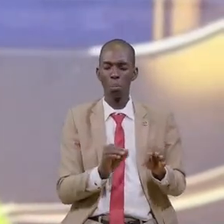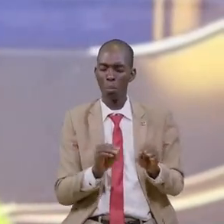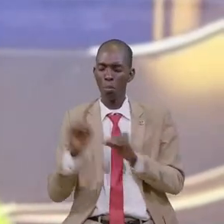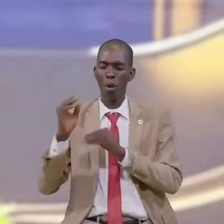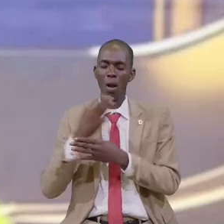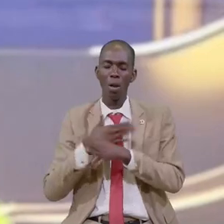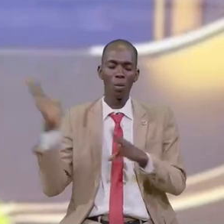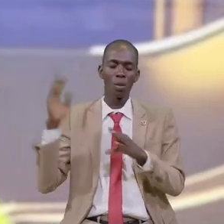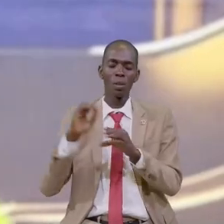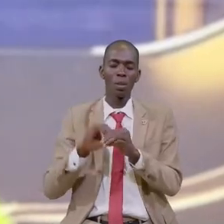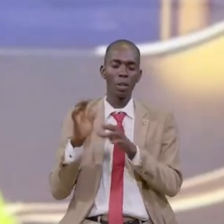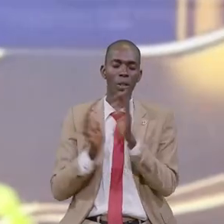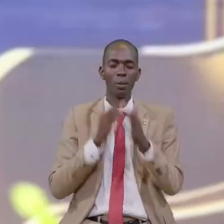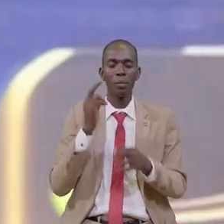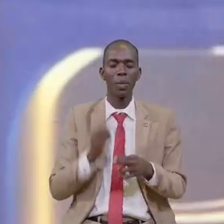de Jésus.